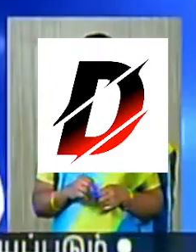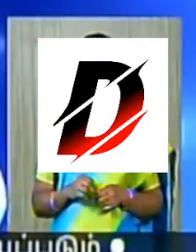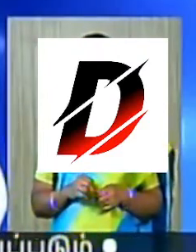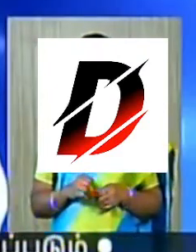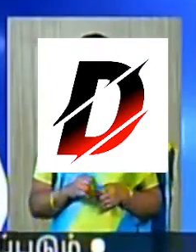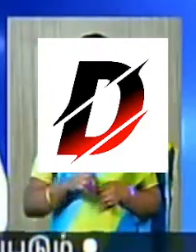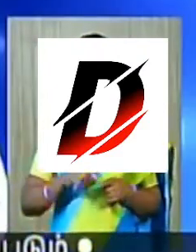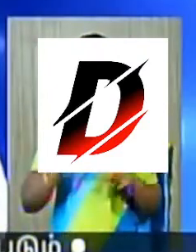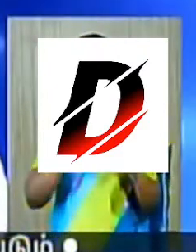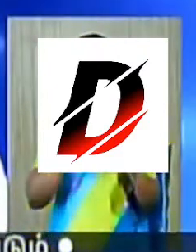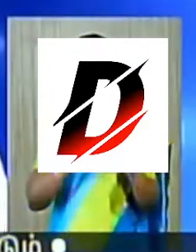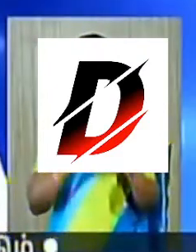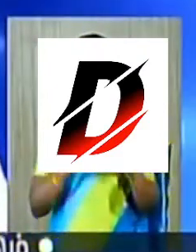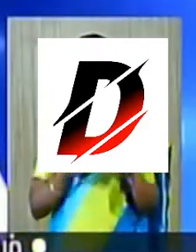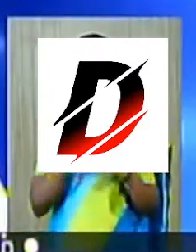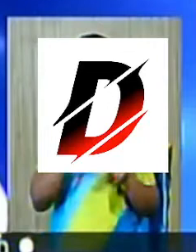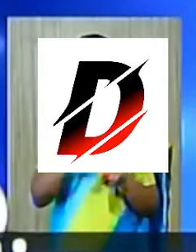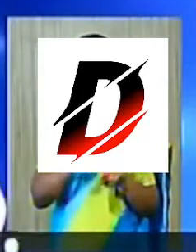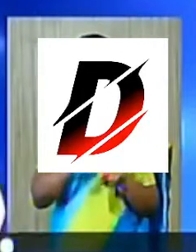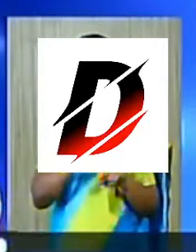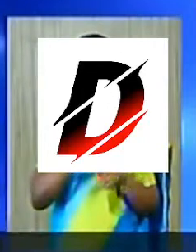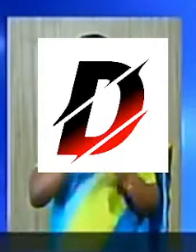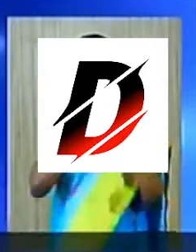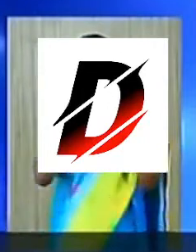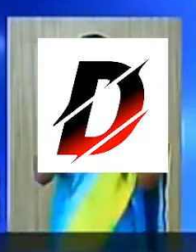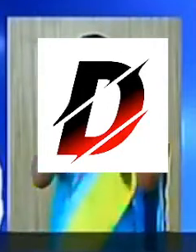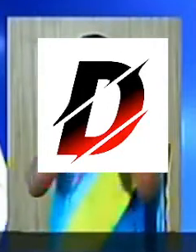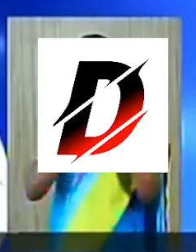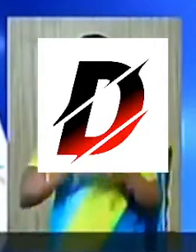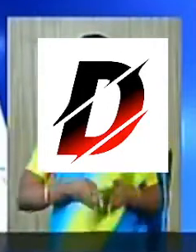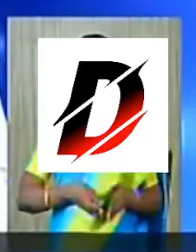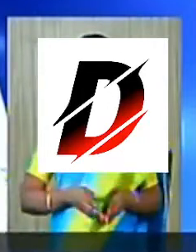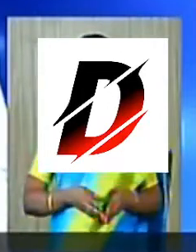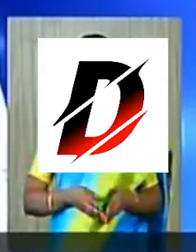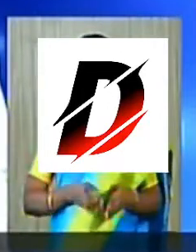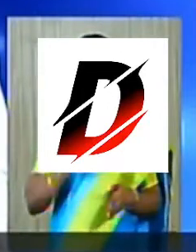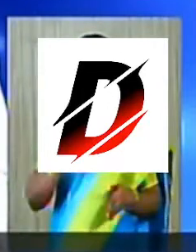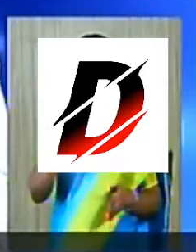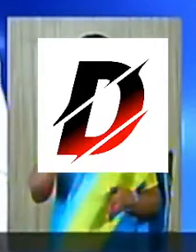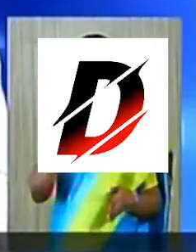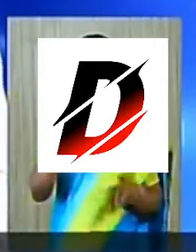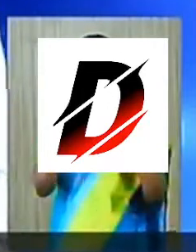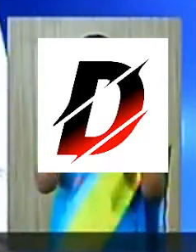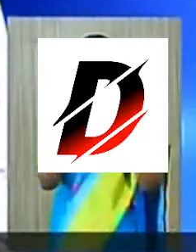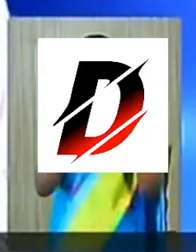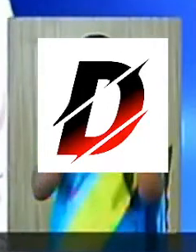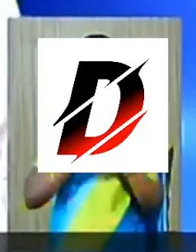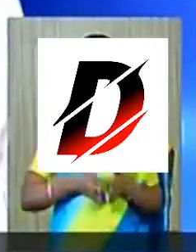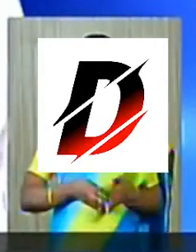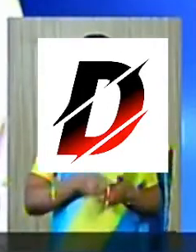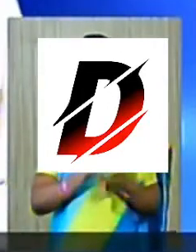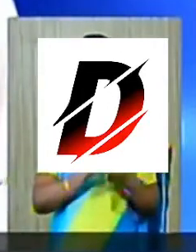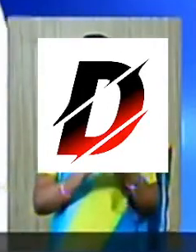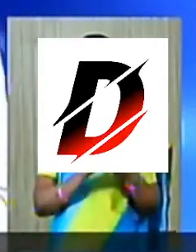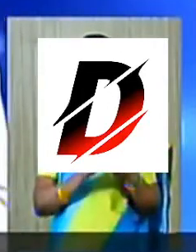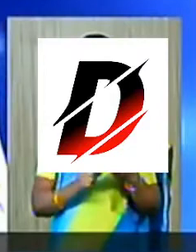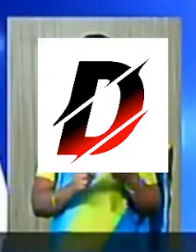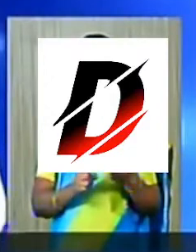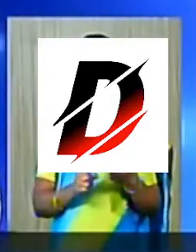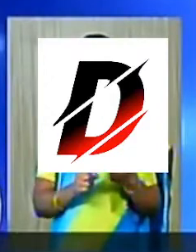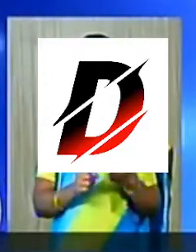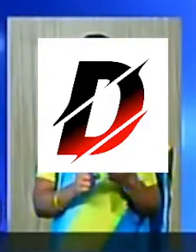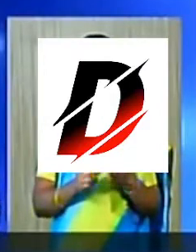y=x²-9x+20 இப்போ அந்த x²-9x20 டேபிளில் சைல் எழுதணும், முதல் நிரலில்